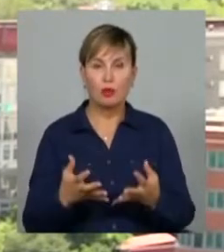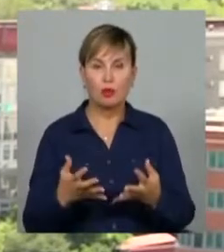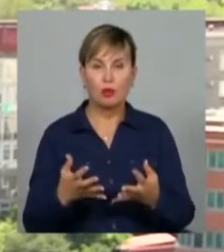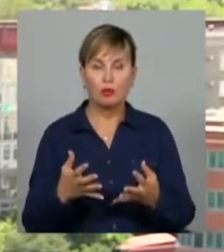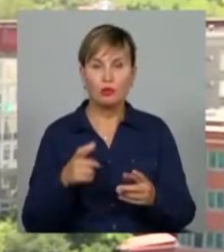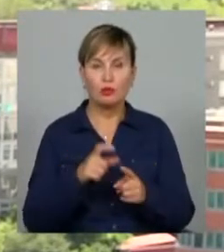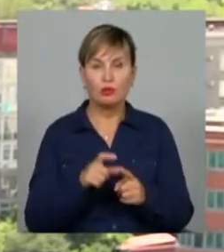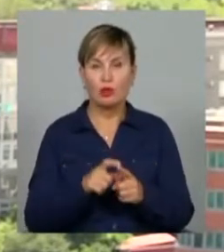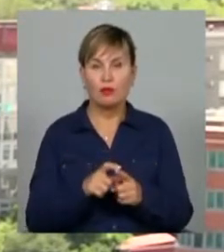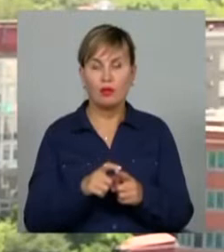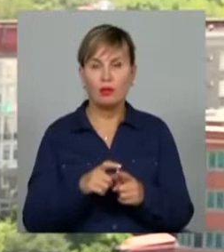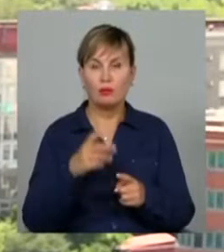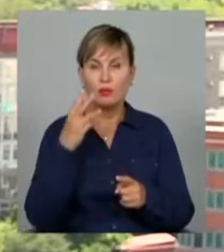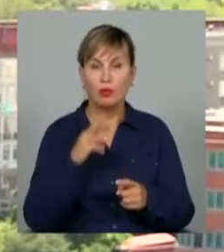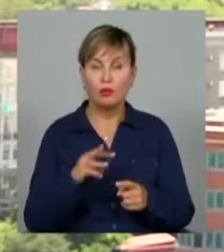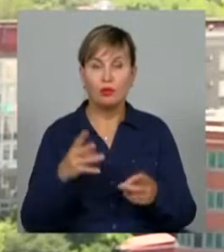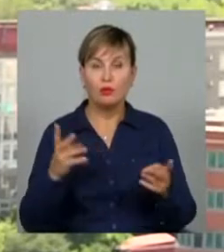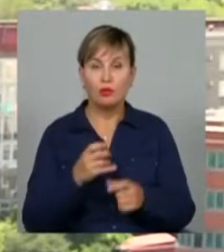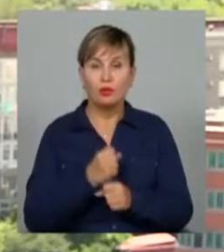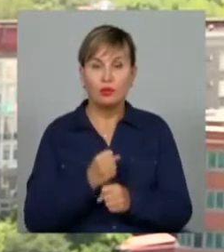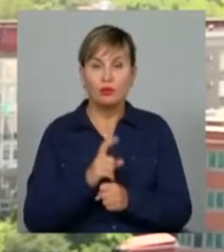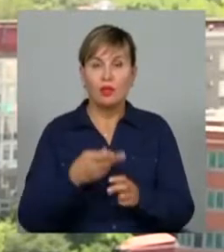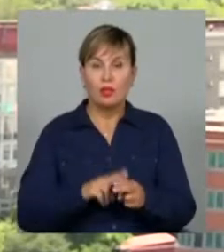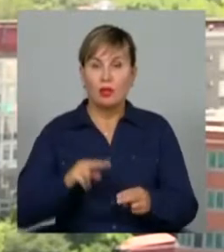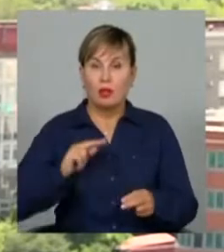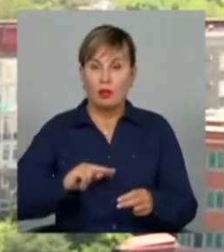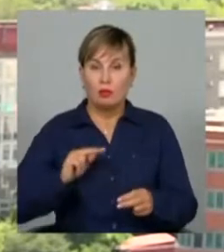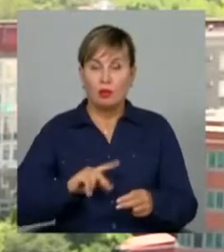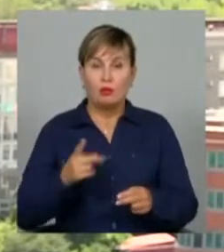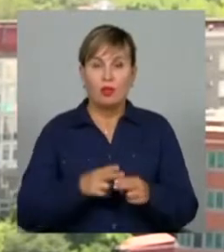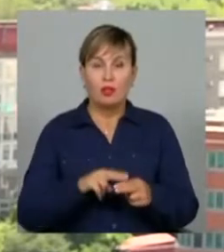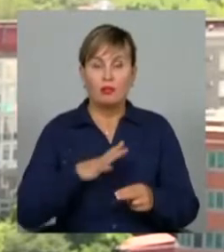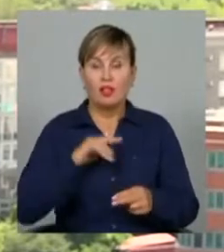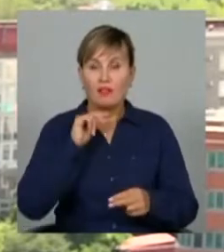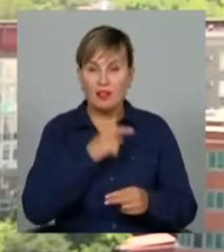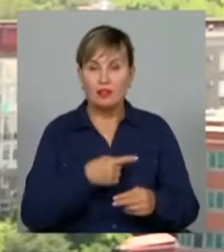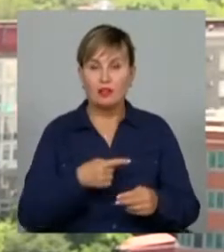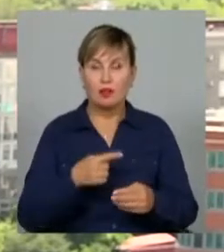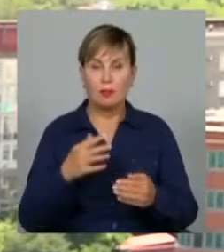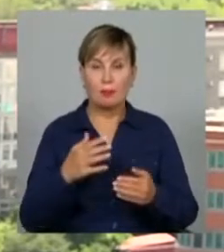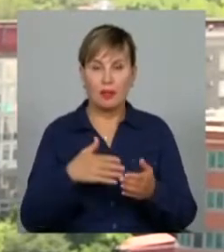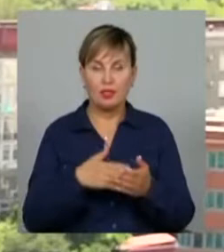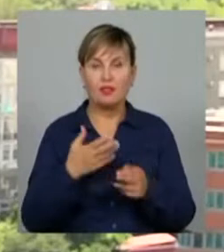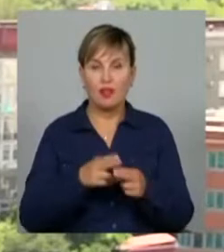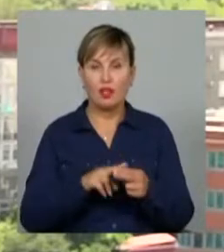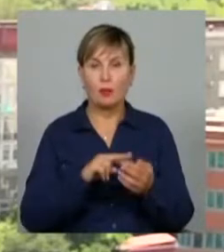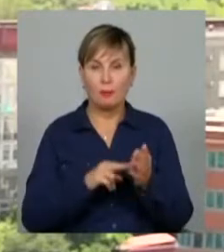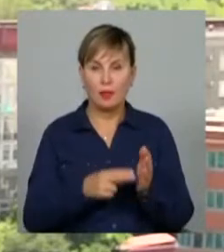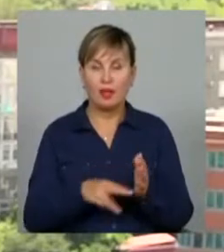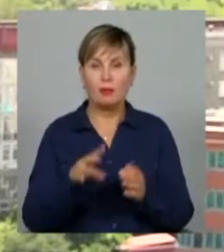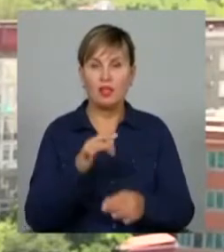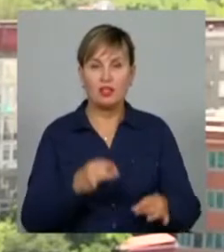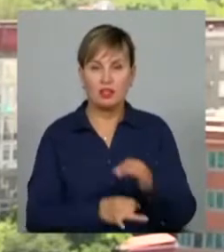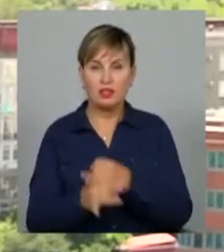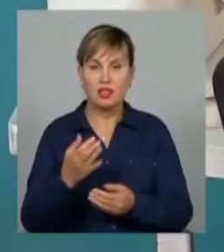слово «оцифровать» там модное, да? Нужно сделать, чтобы это работало, чтобы это было эффективно максимально. Мы вот в этом плане советуем,